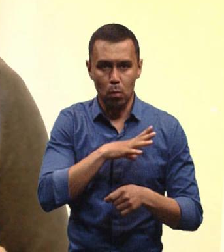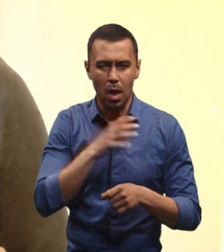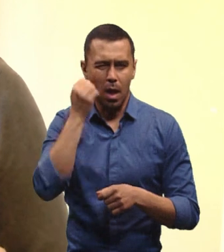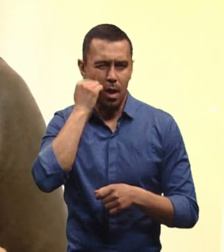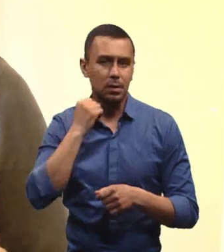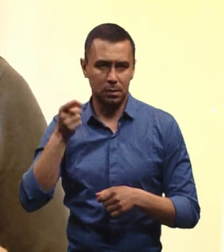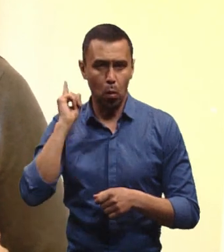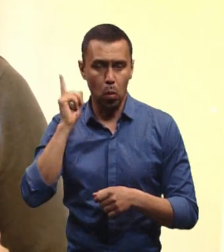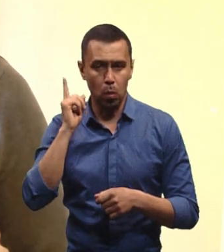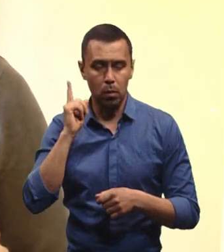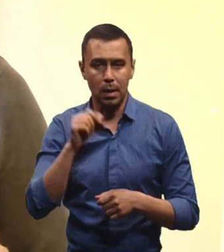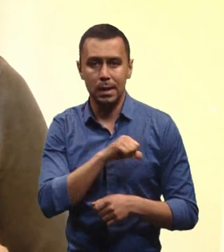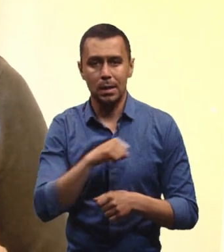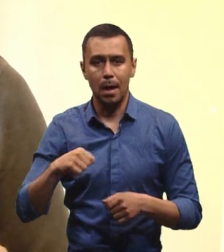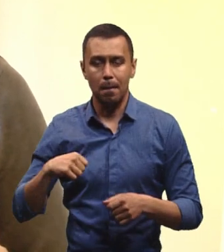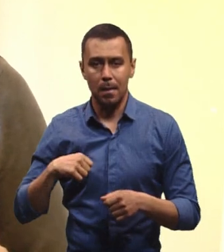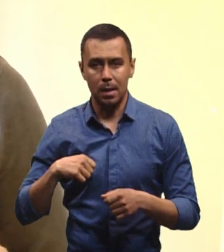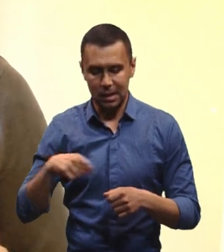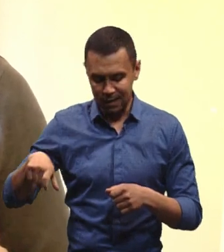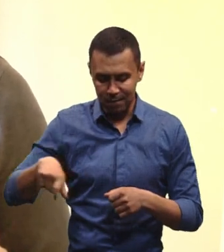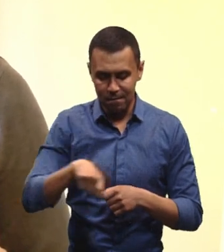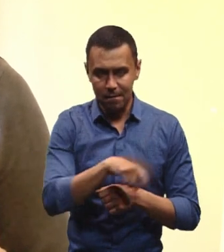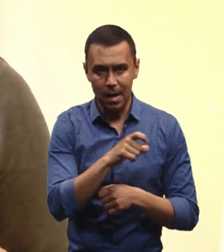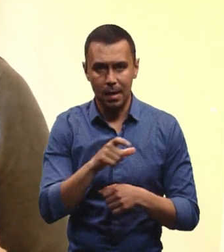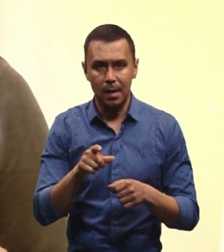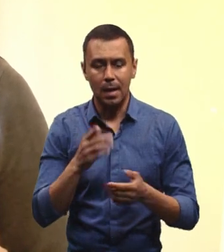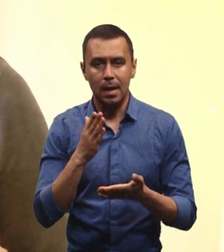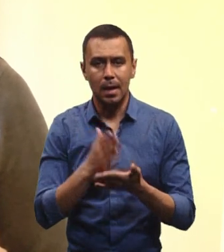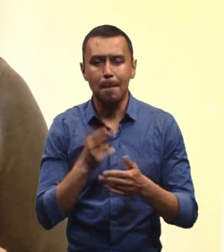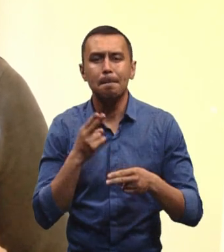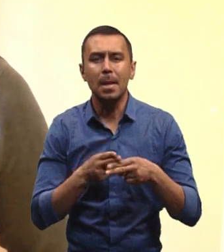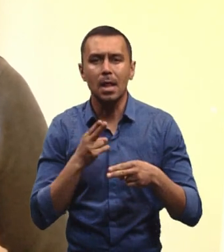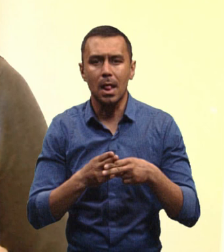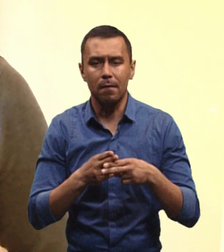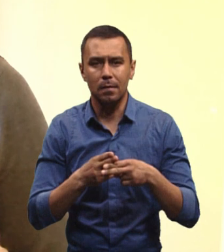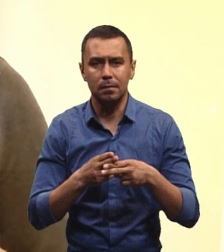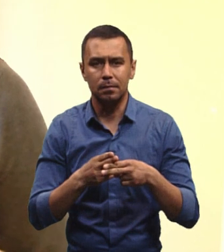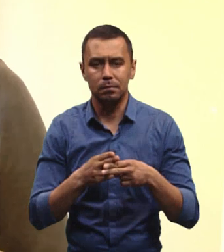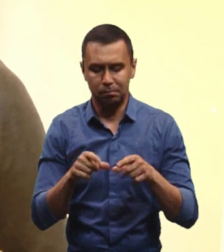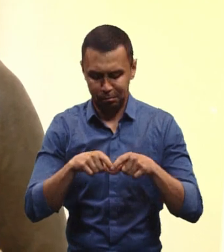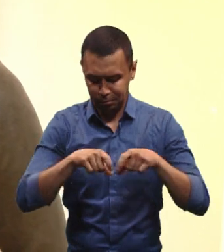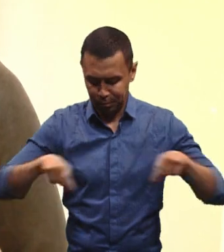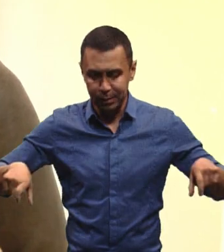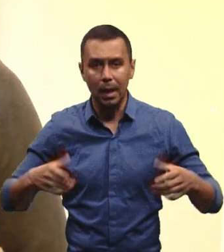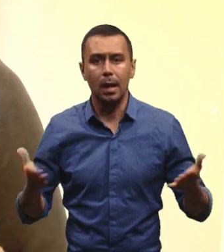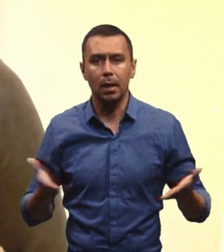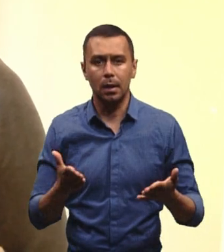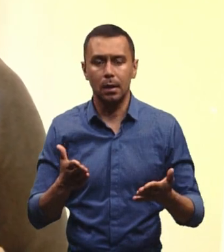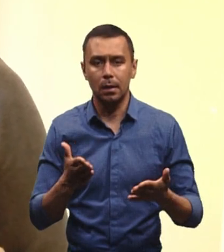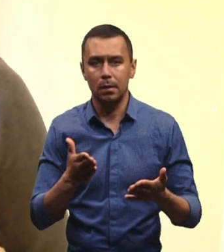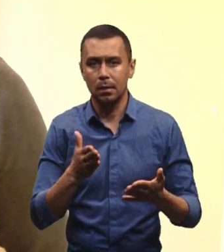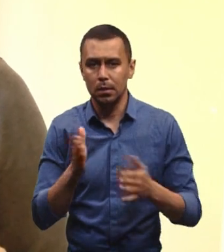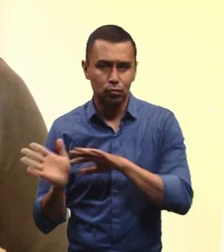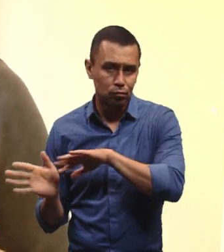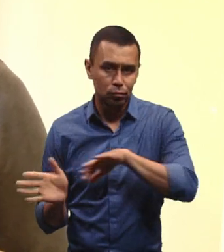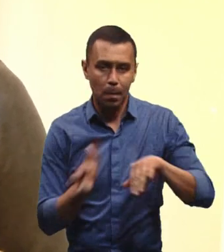старою. Самі деформаційні шви являють собою металеві пластини, які з часом